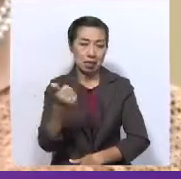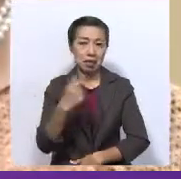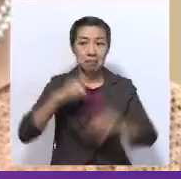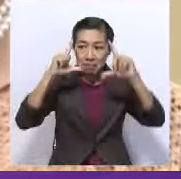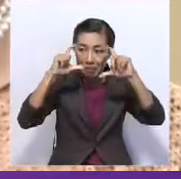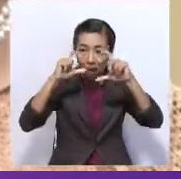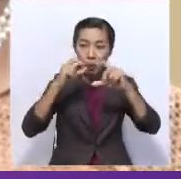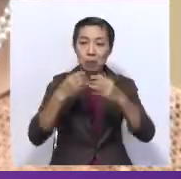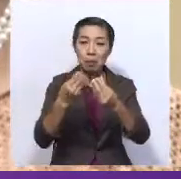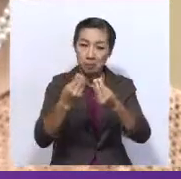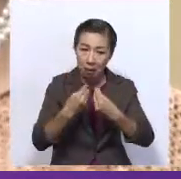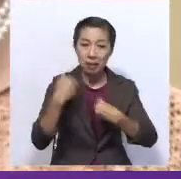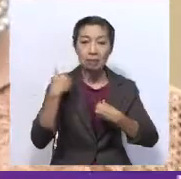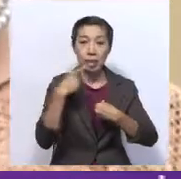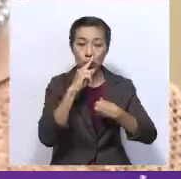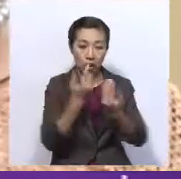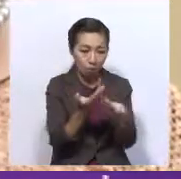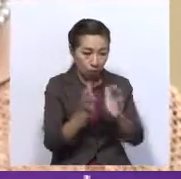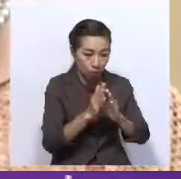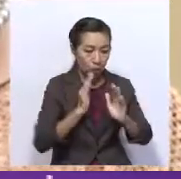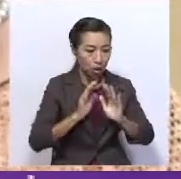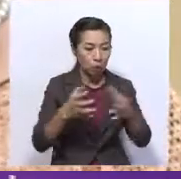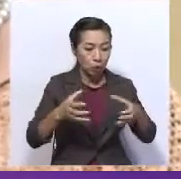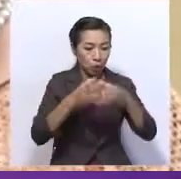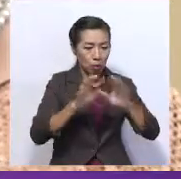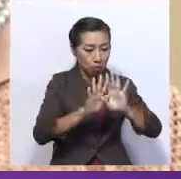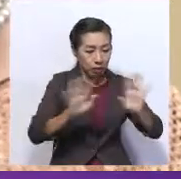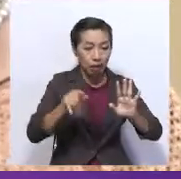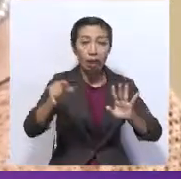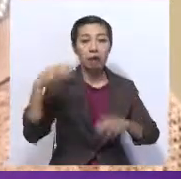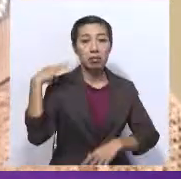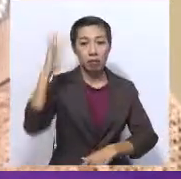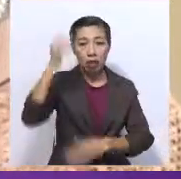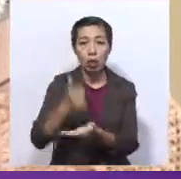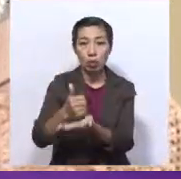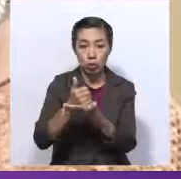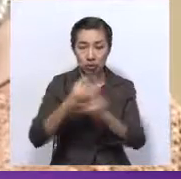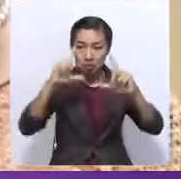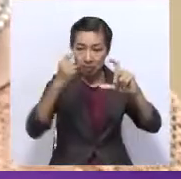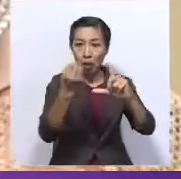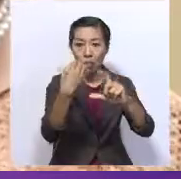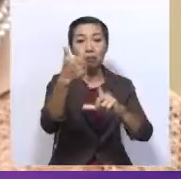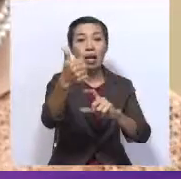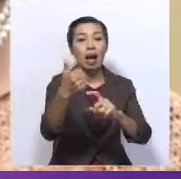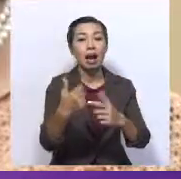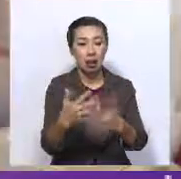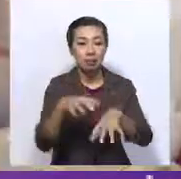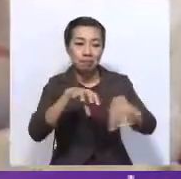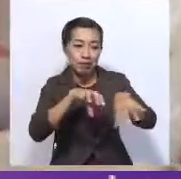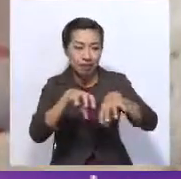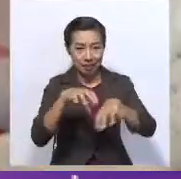ต่ในกรณีเรามาเป็นคนหมู่เราอยากได้รูปหมู่อะไรเงี้ยนะคะน้องเขาก็จะมาอาสาให้ตลอดน่ารักมากแล้วก็จะแนะนำสถานที่ให้เราด้ว